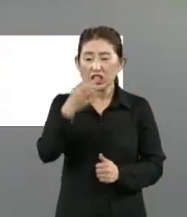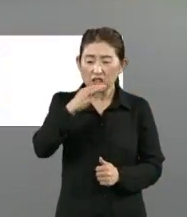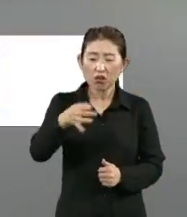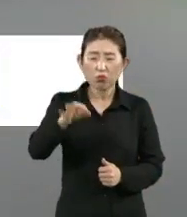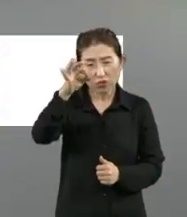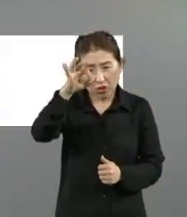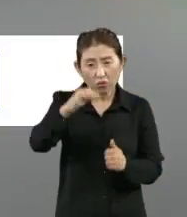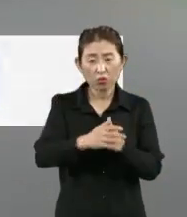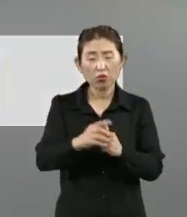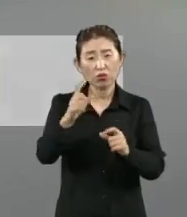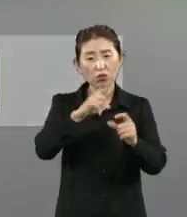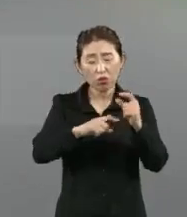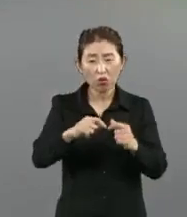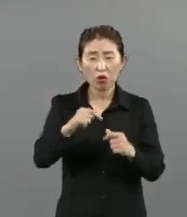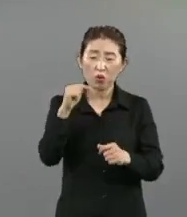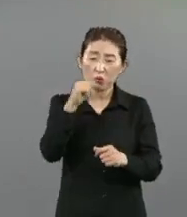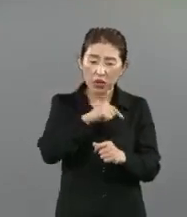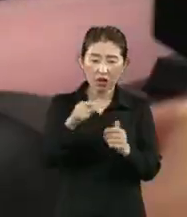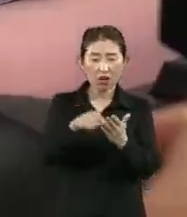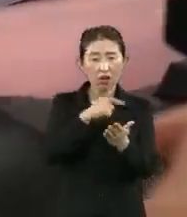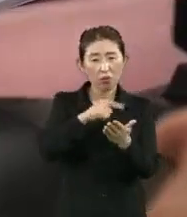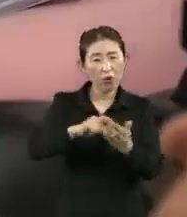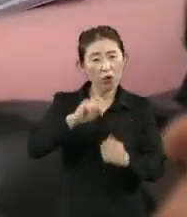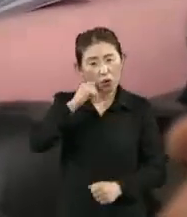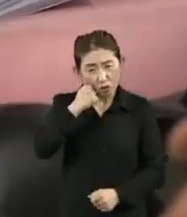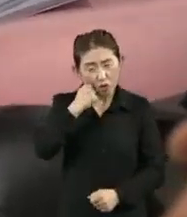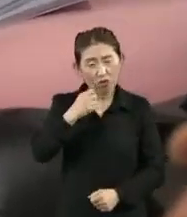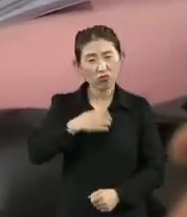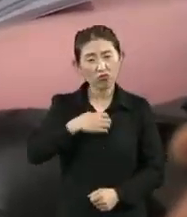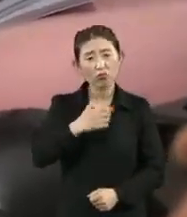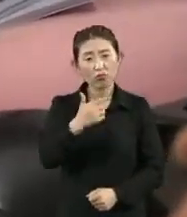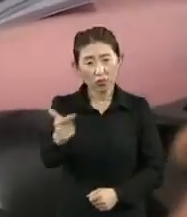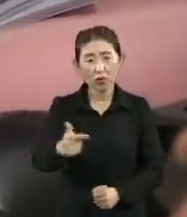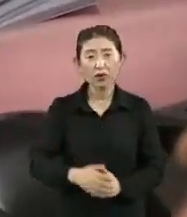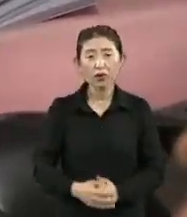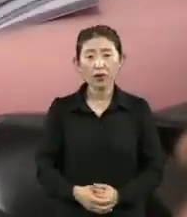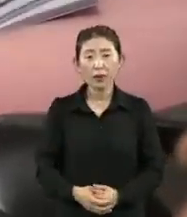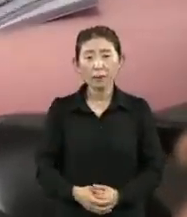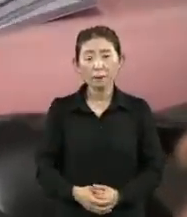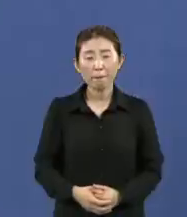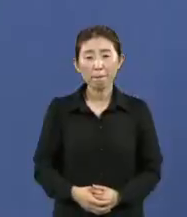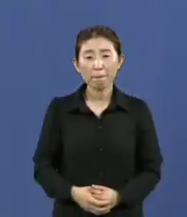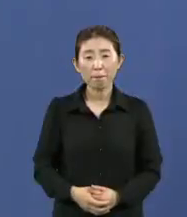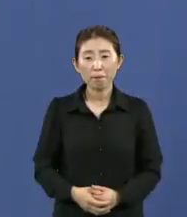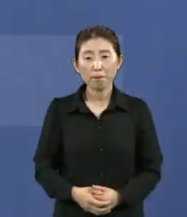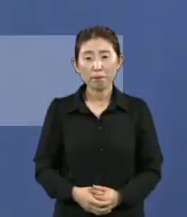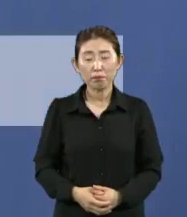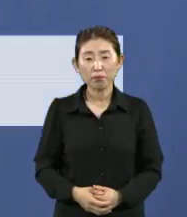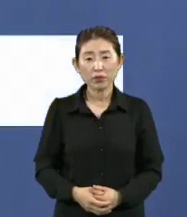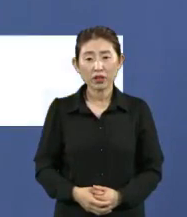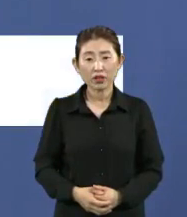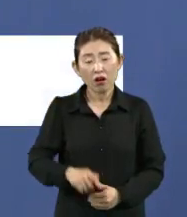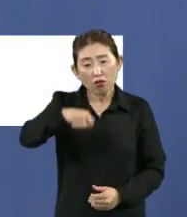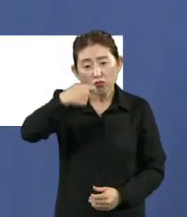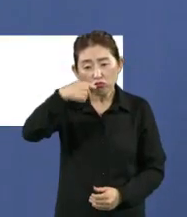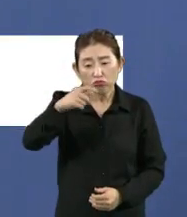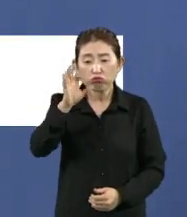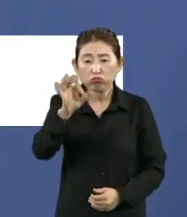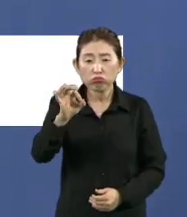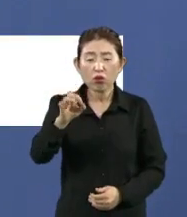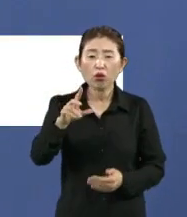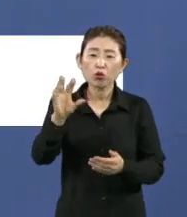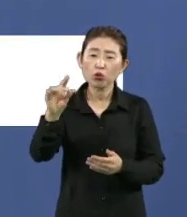더 오르면 상환 부담이 커져서 부실화 우려가 제기됩니다. 취약그룹의 경우 생계형 대출이